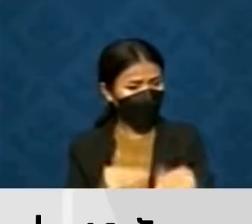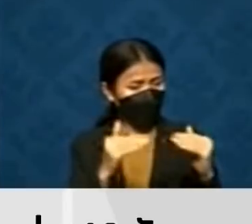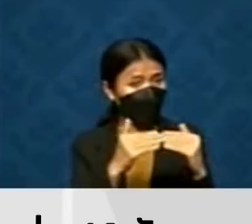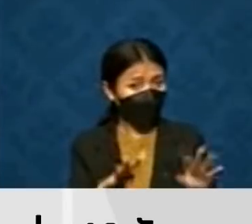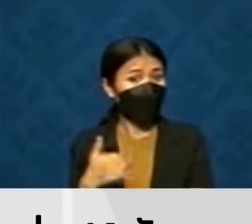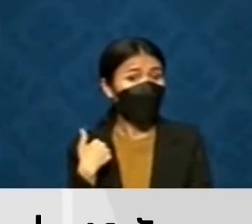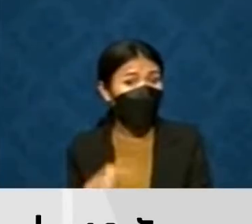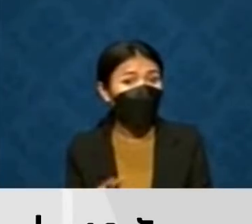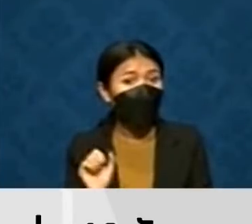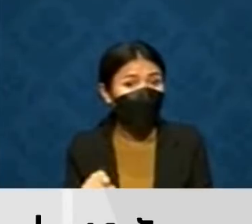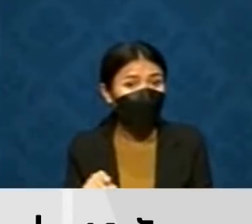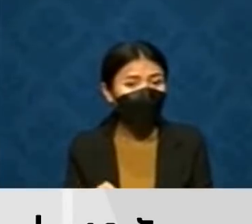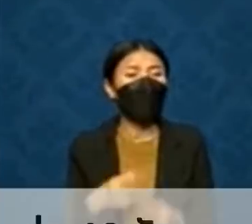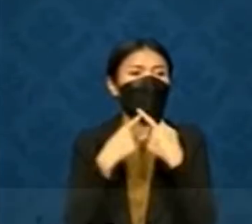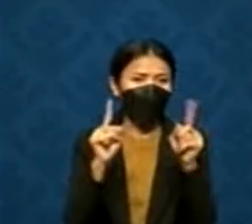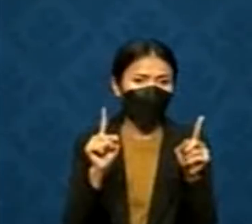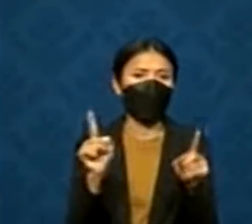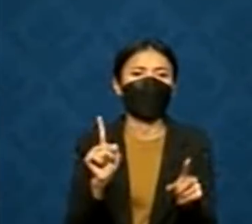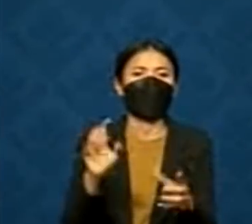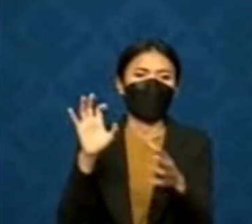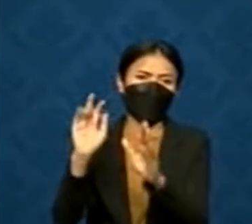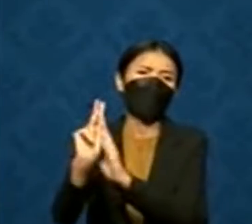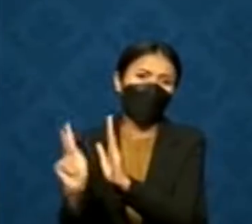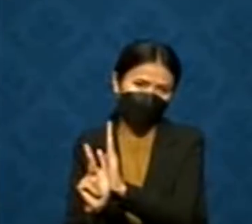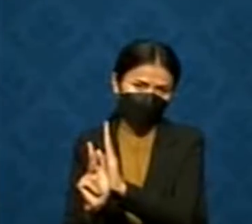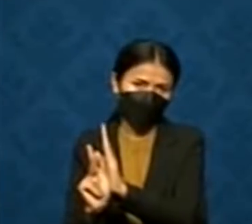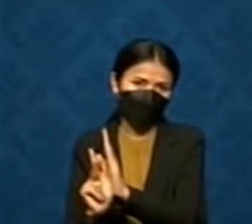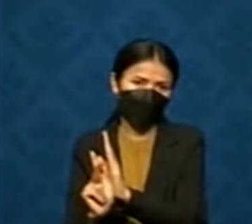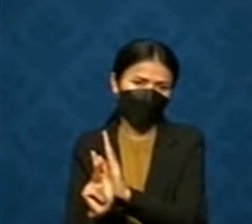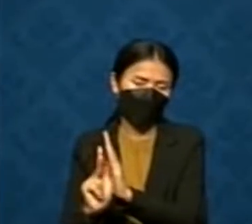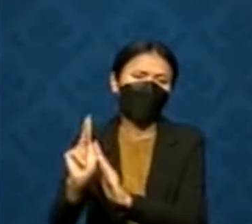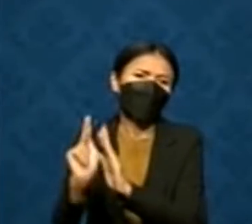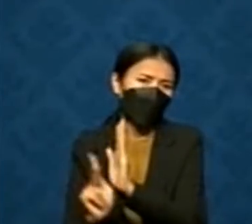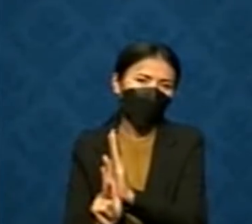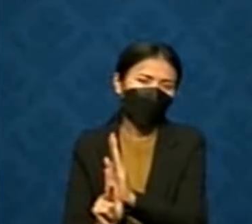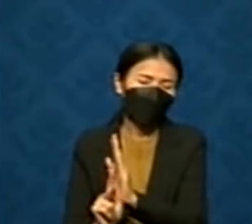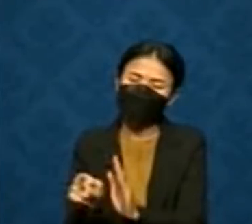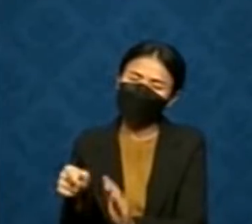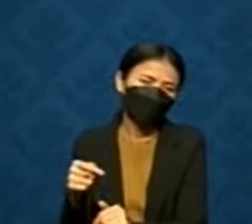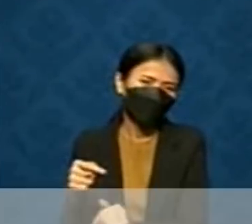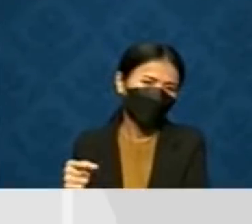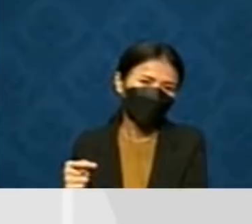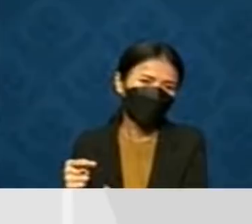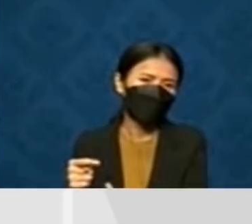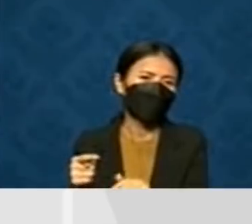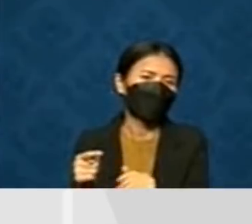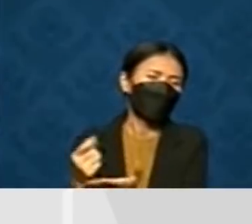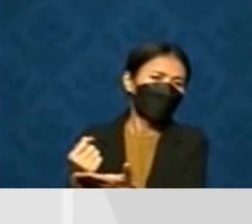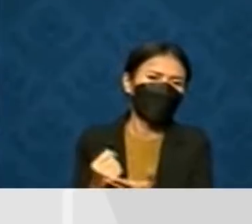เราจะไม่นึกถึงกฎหมายค่ะเมื่อวิกฤตในชีวิตยังไม่มาถึงนะบางช่วงเวลาน